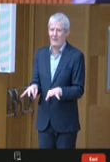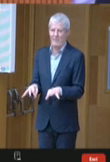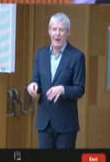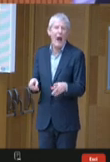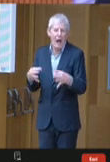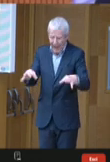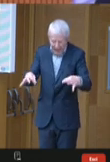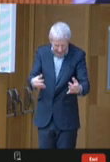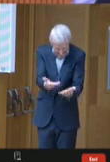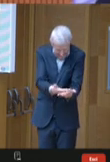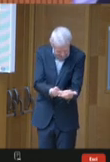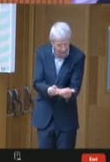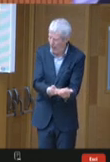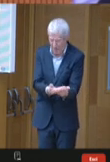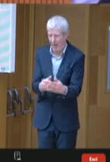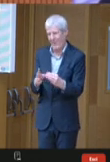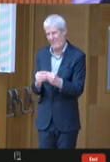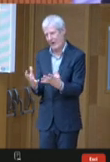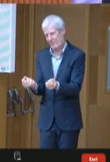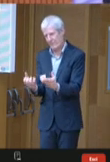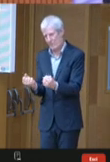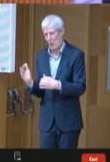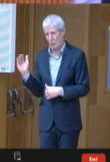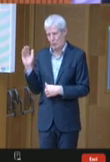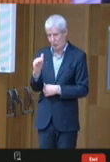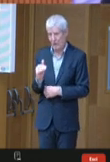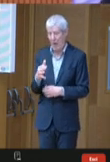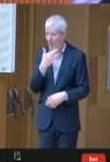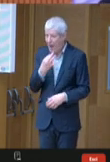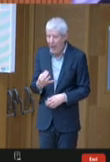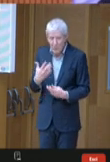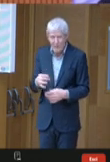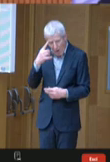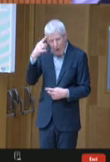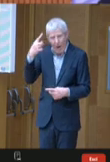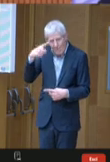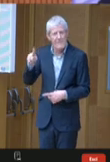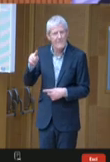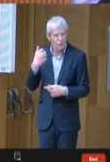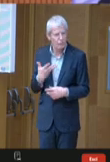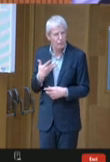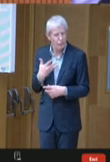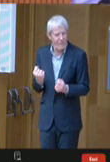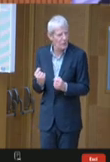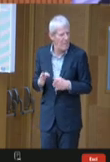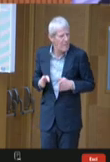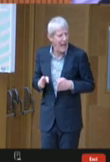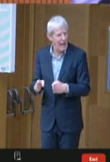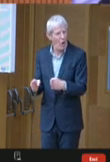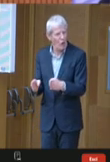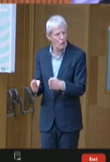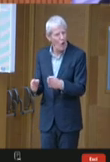tutti i giorni. Quindi bello perché c'è questo intento forte e determinato di costruire un percorso condiviso, ma anche